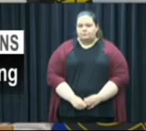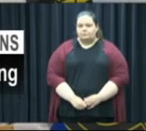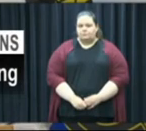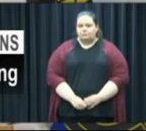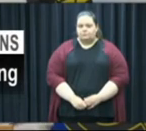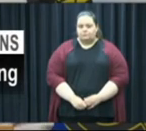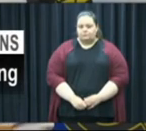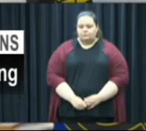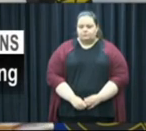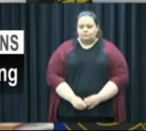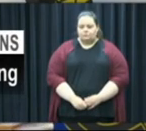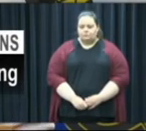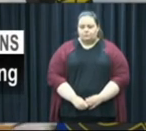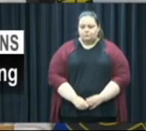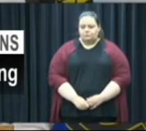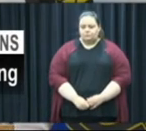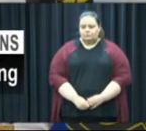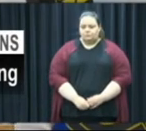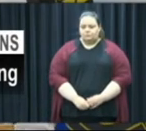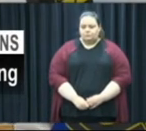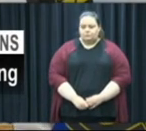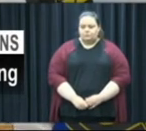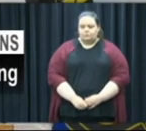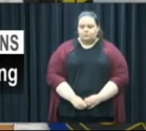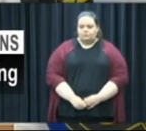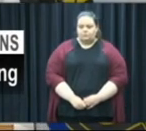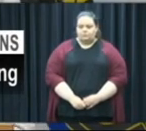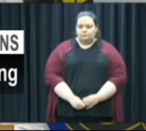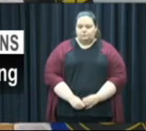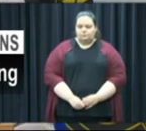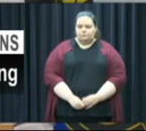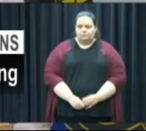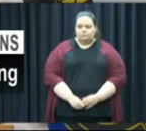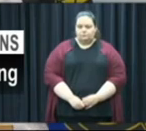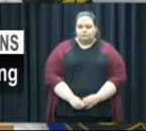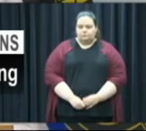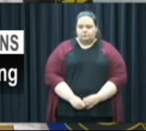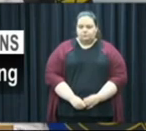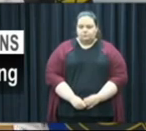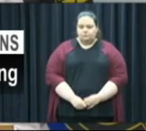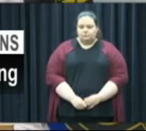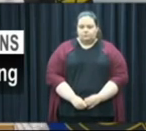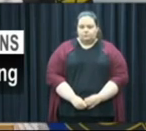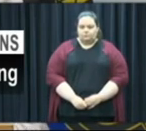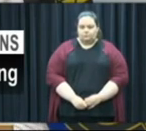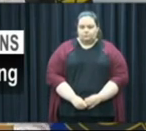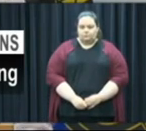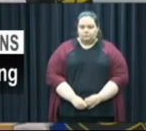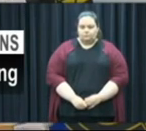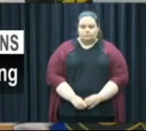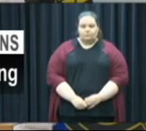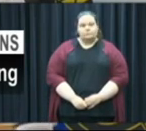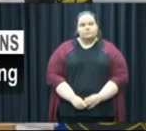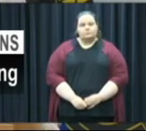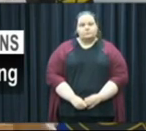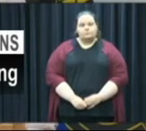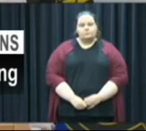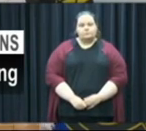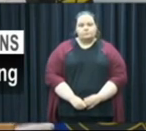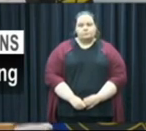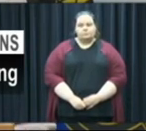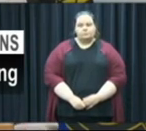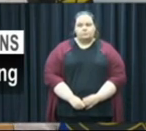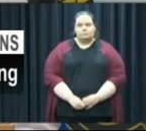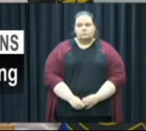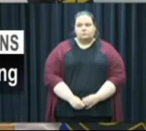qu'on reçoit au niveau des mesures, on faisait des décisions au niveau national sur toutes les choses, les